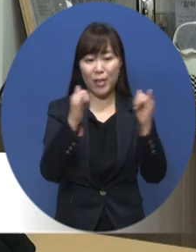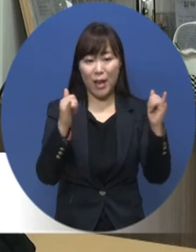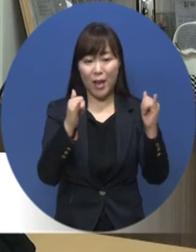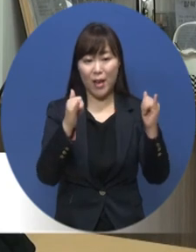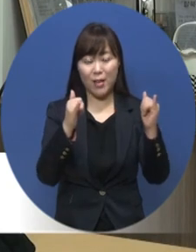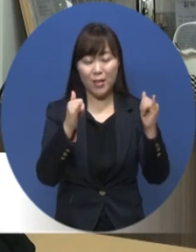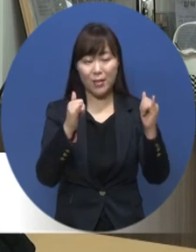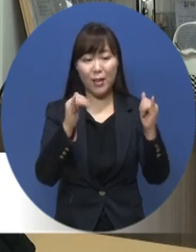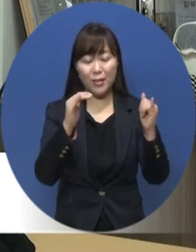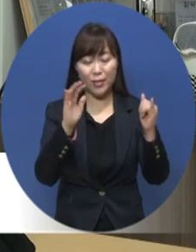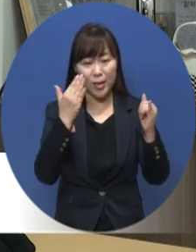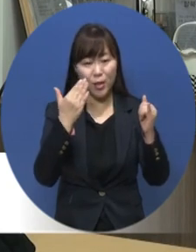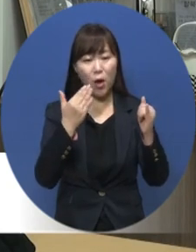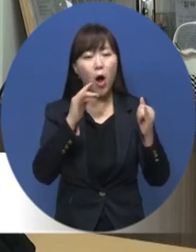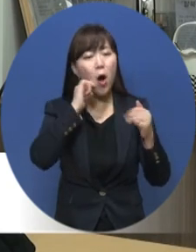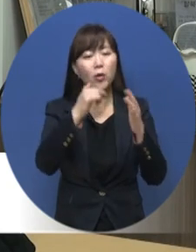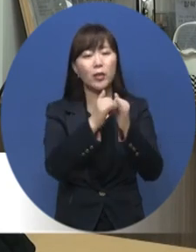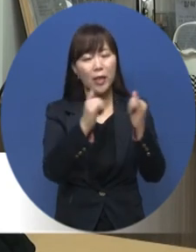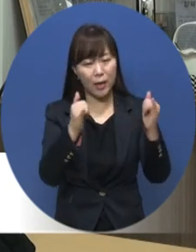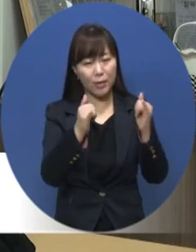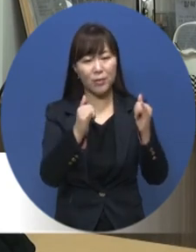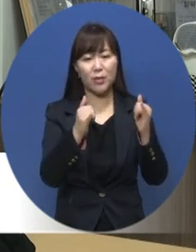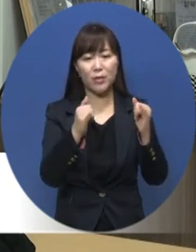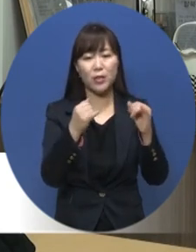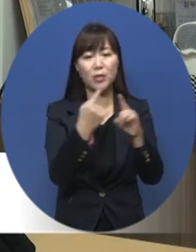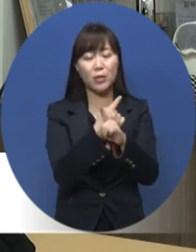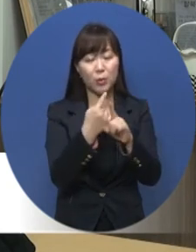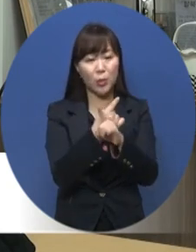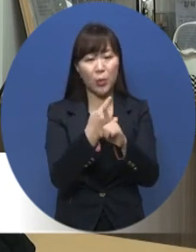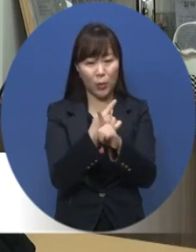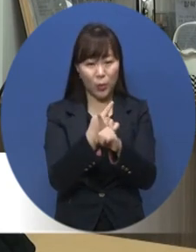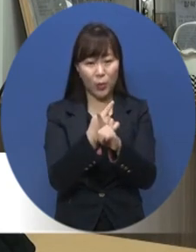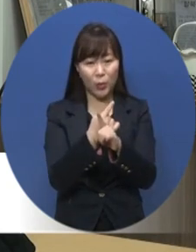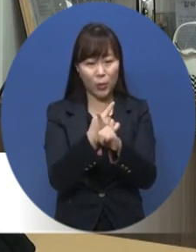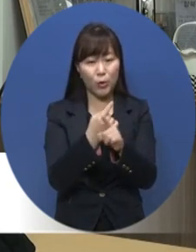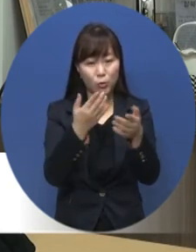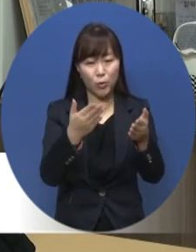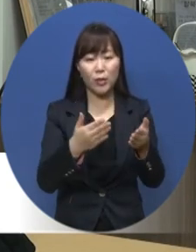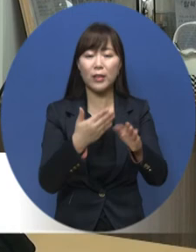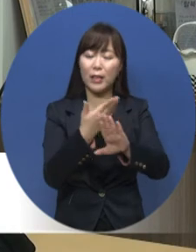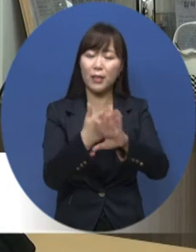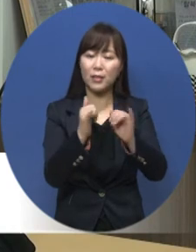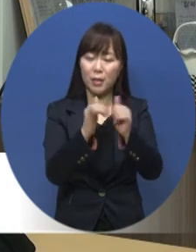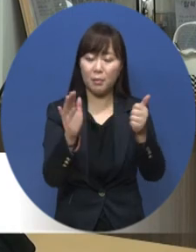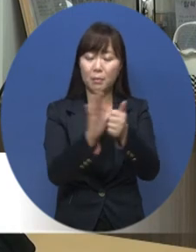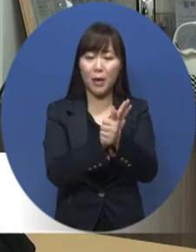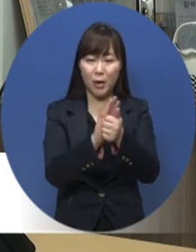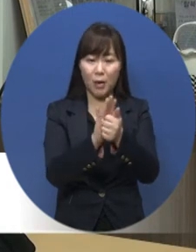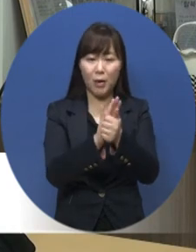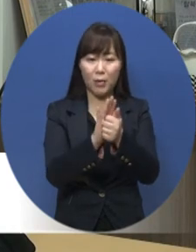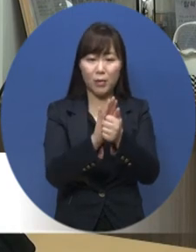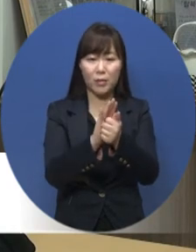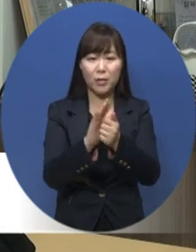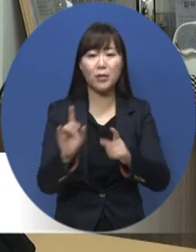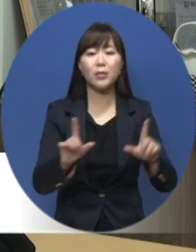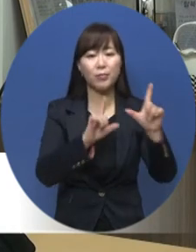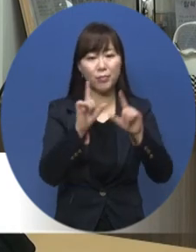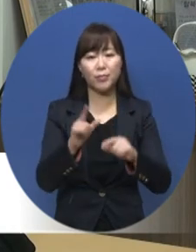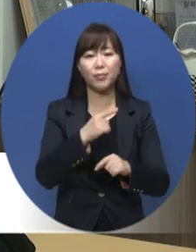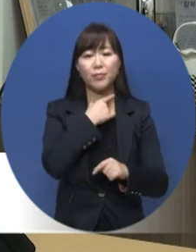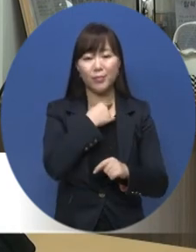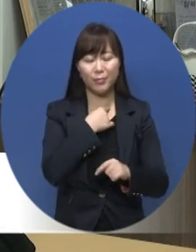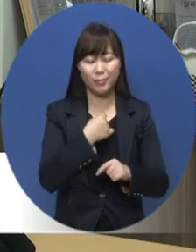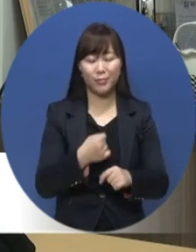로 로 로 로 로 로 로 로 로 로 로 로 로 로 로 로 로 로 로 로 로 로 로 로 로 로 로 로 로 로 로 로 로 로 로 로 로 로 로 로 로 로 로 로 로 로 로 로 로 로 로 로 로 로 로 로 로 로 로 로 로 로 로 로 로 로 로 로 로 로 로 로 로 로 로